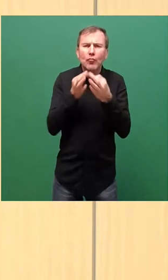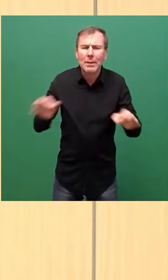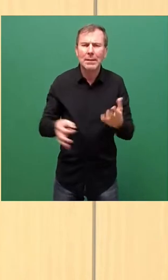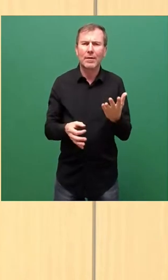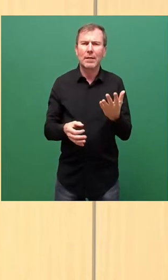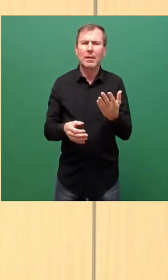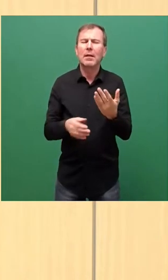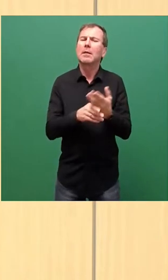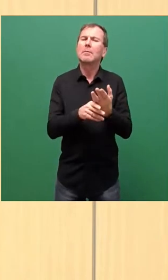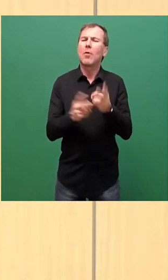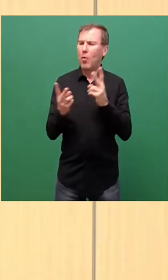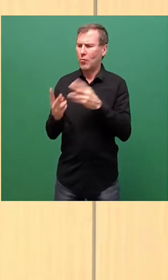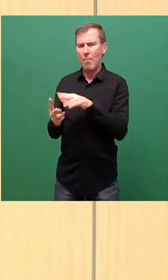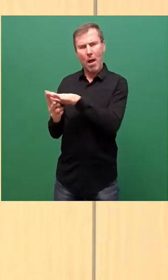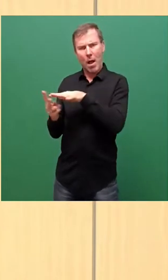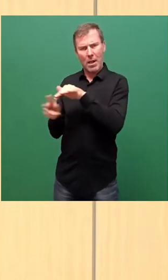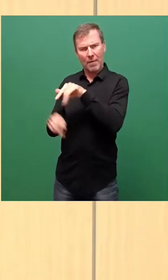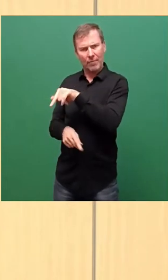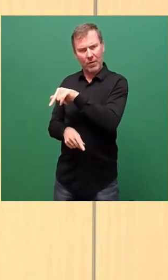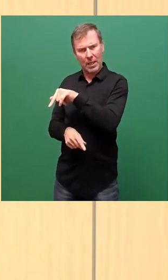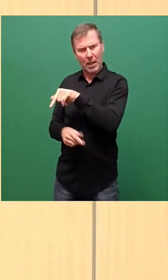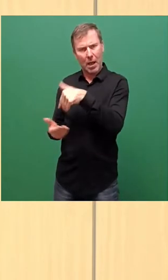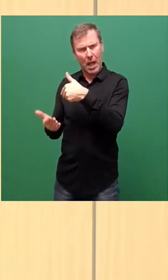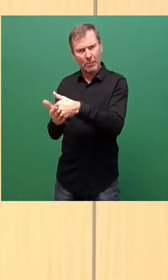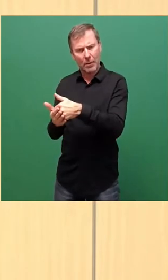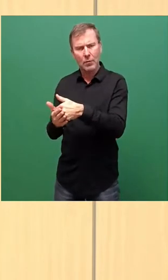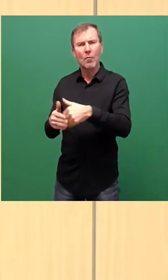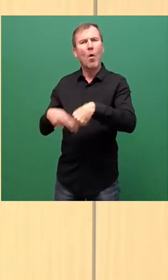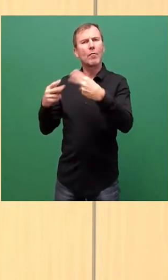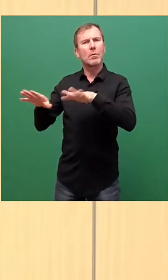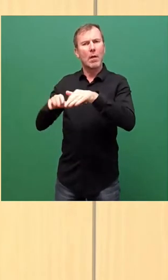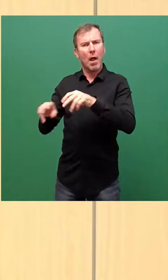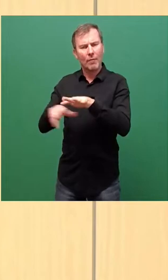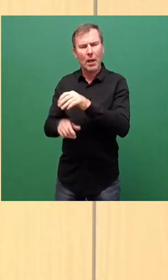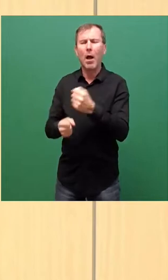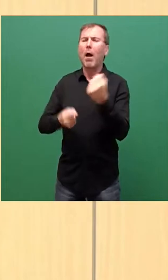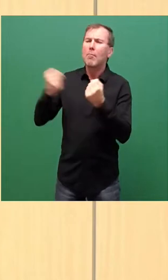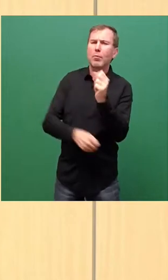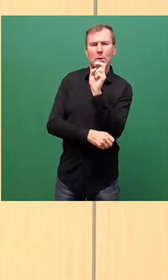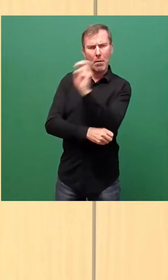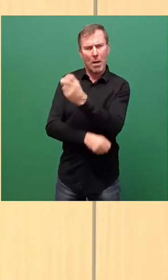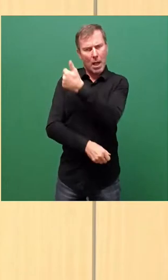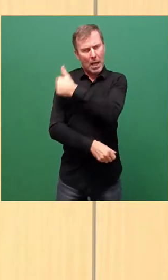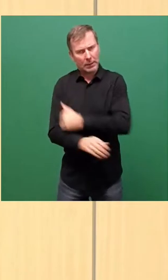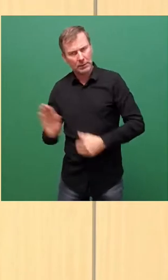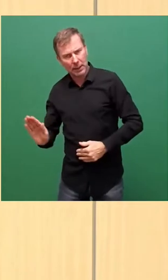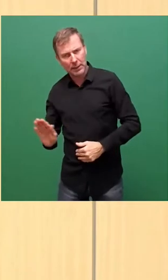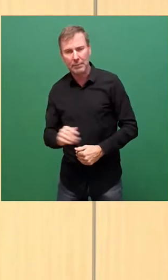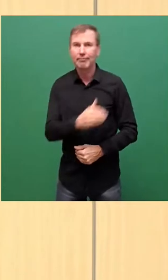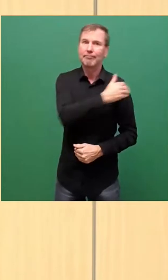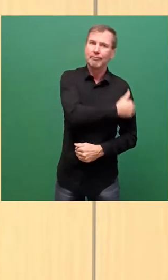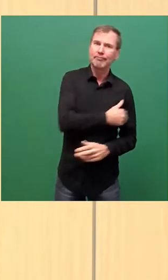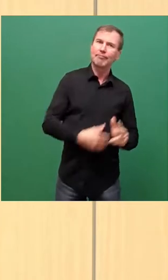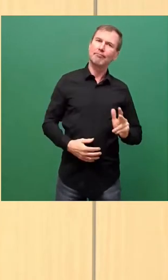normalen Angebot des ÖPNVs, also Bus und Bahn auf der einen Seite und dem sehr komfortablen